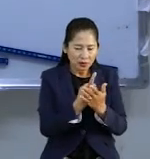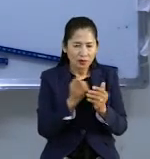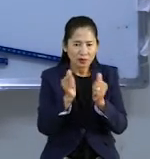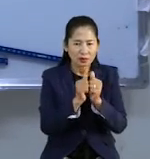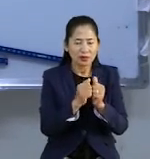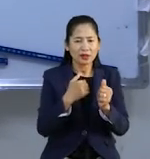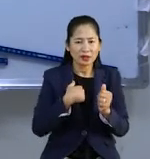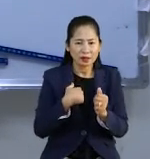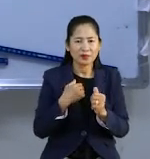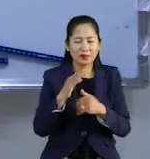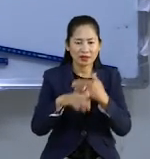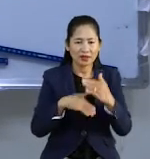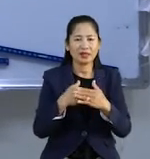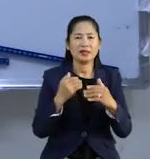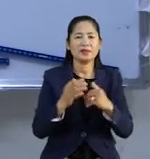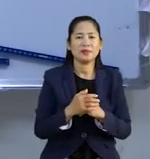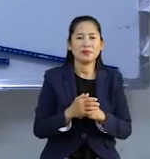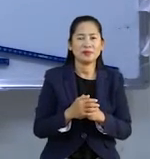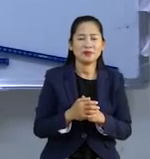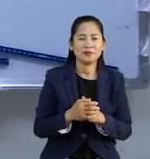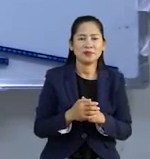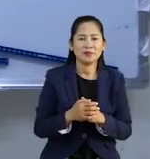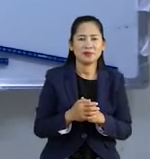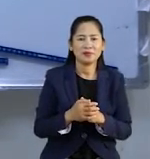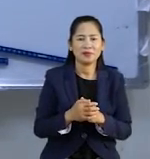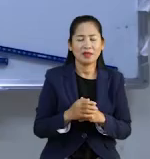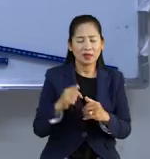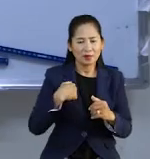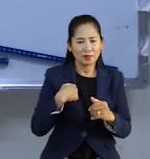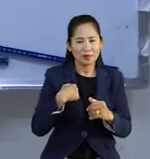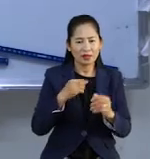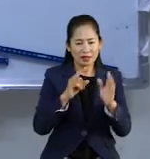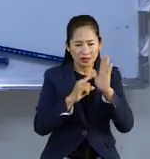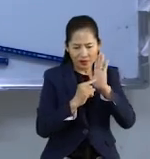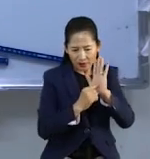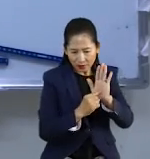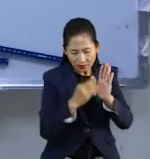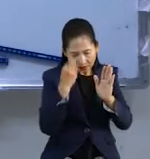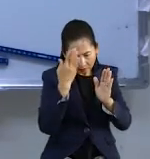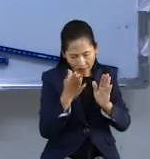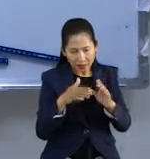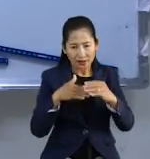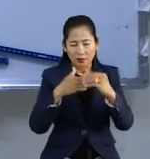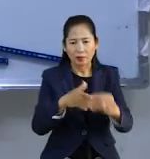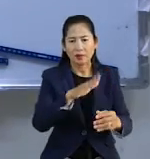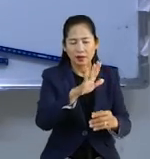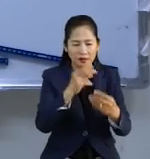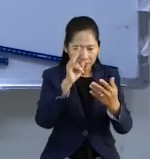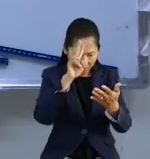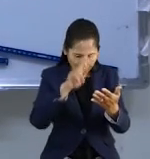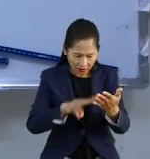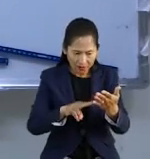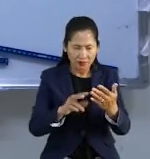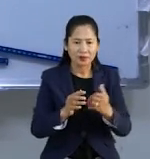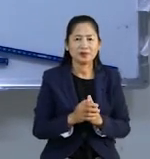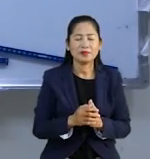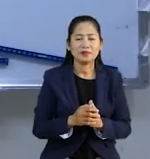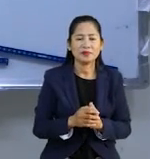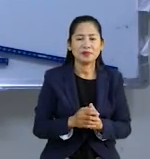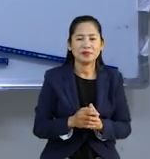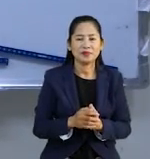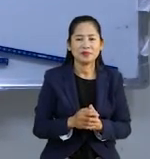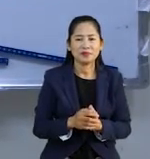จมูกลูกลูกครูต่างอ่อนนี้นะก้นนะบาดลูกครูมีนจิ๋วตีหอดำใบนอมาก้นปีนึดบาด